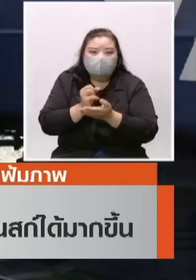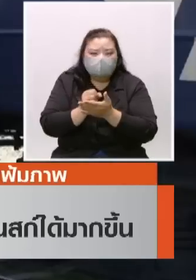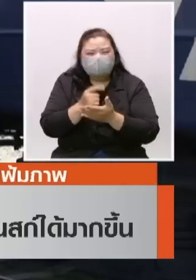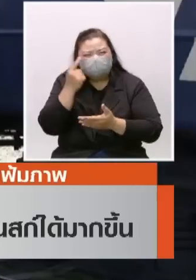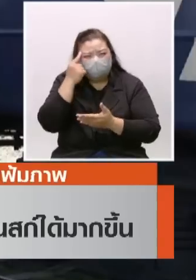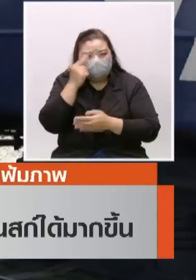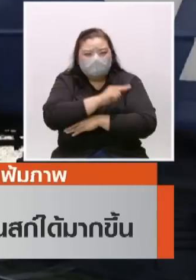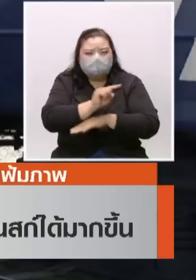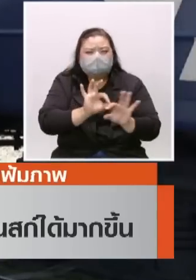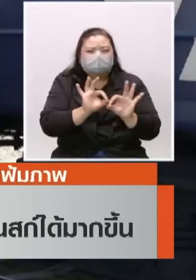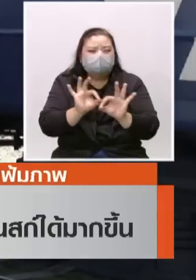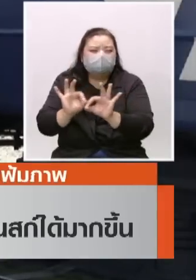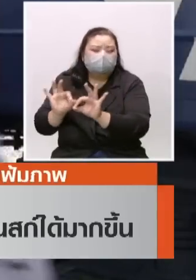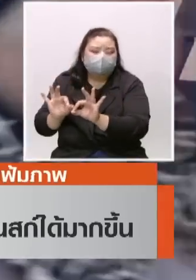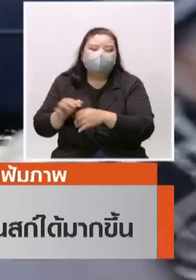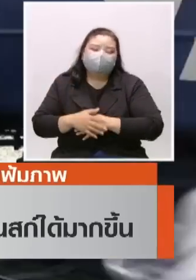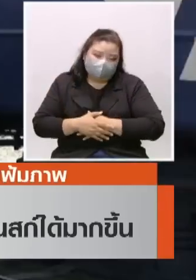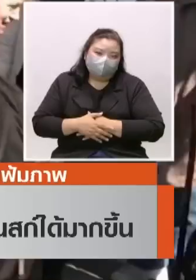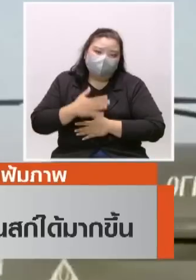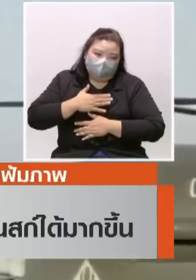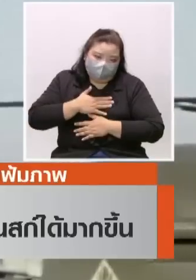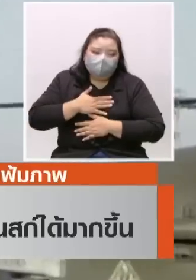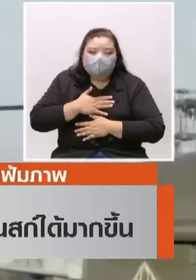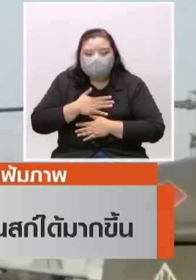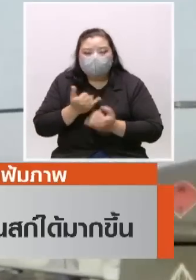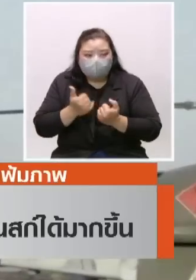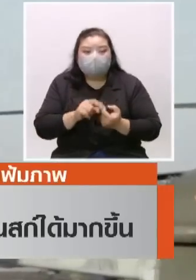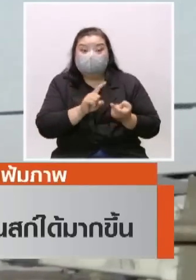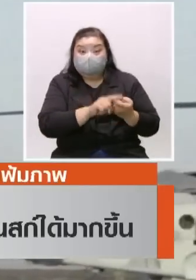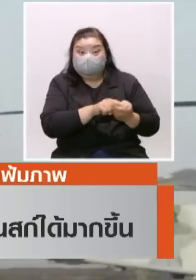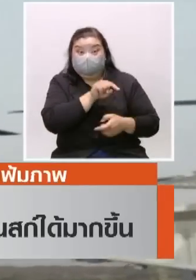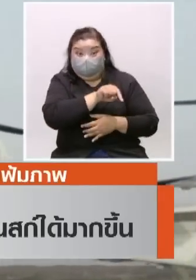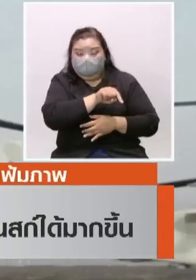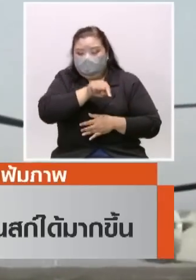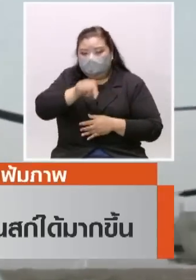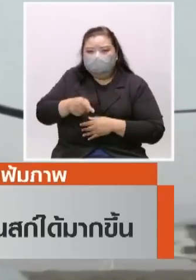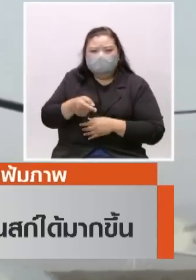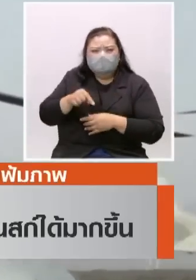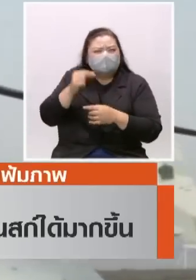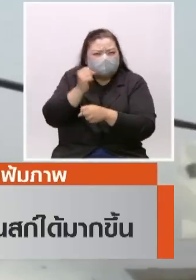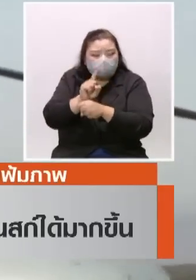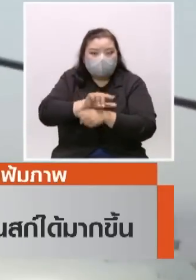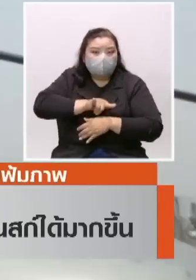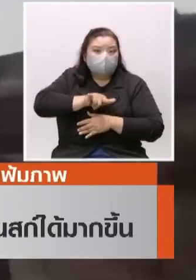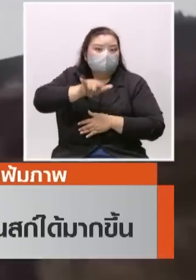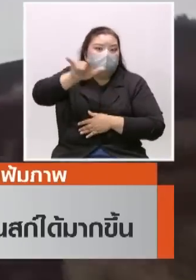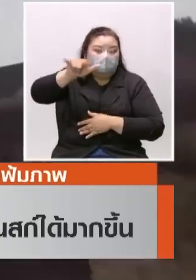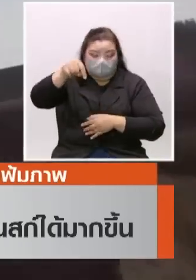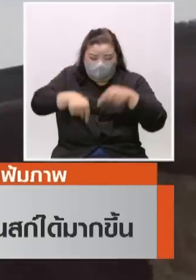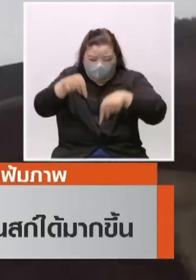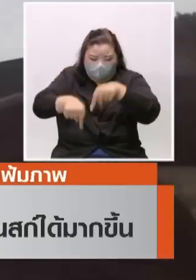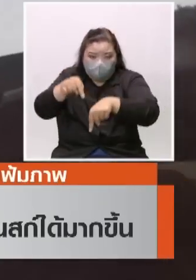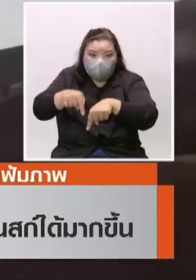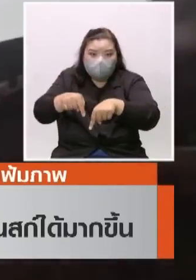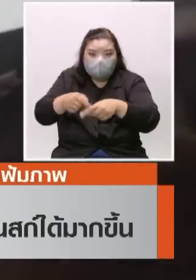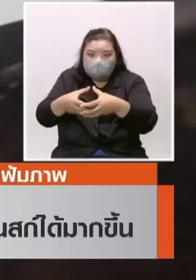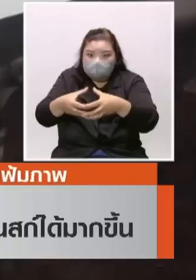ด้วยผู้วาการแลตลูหารสเปิดเผยต่อีกว่า รัศียโจมตี Severodonets ดวยการทินระเบิดทางอากาศทำให้ระเบิดน